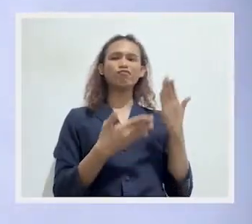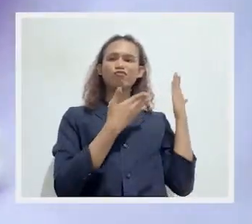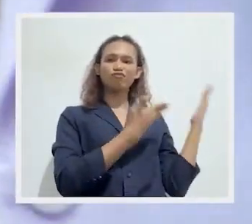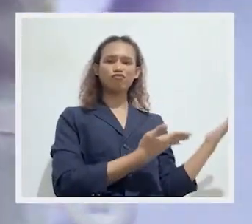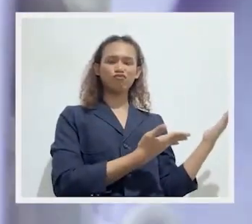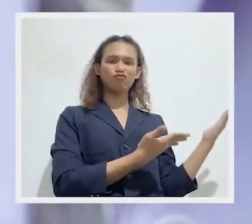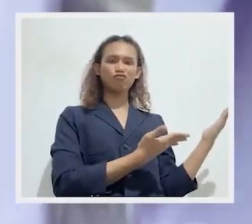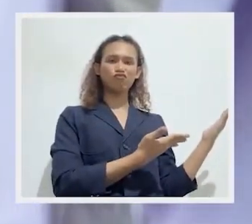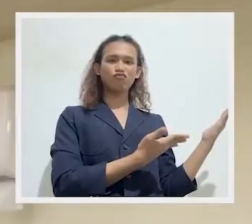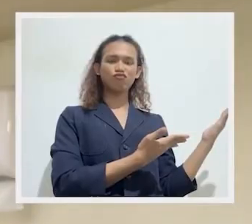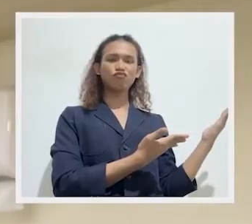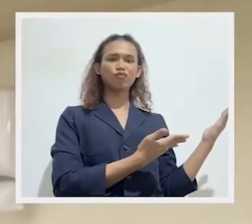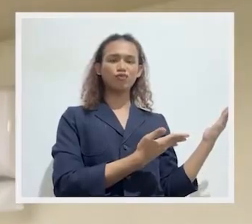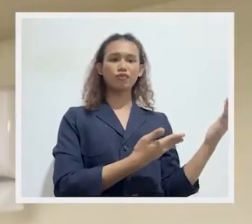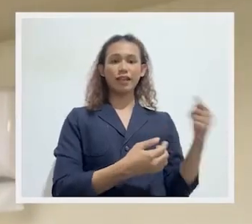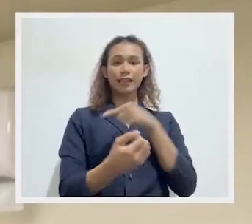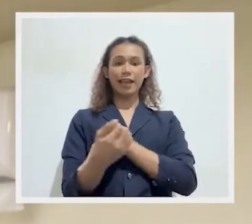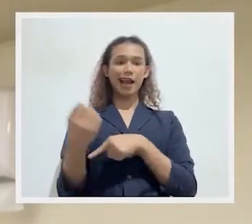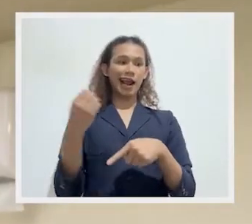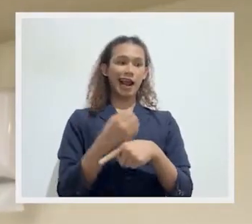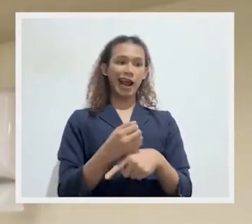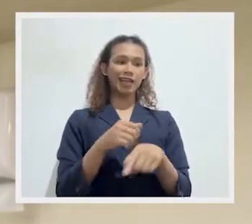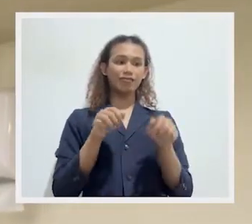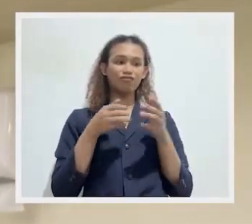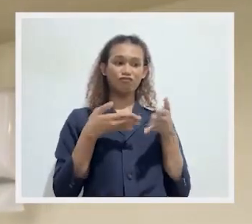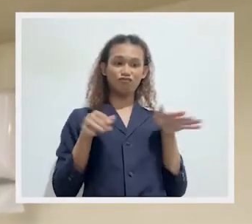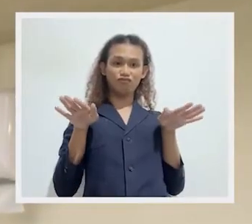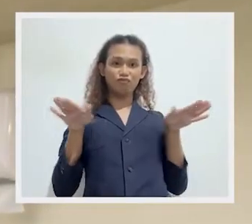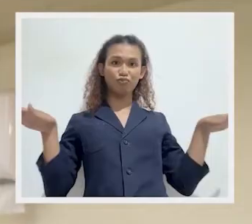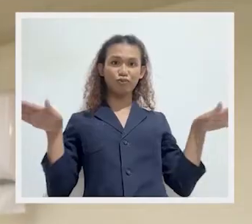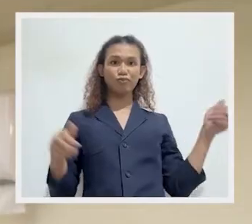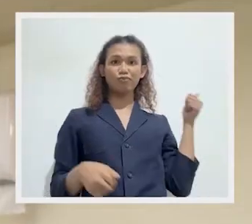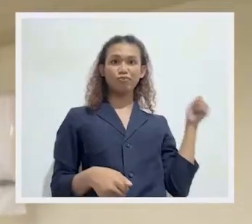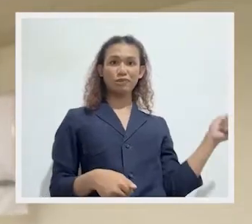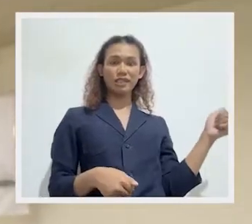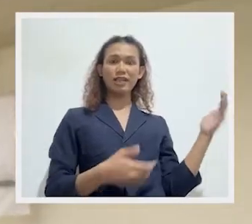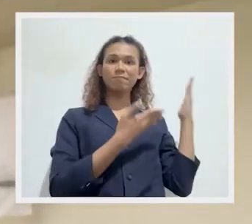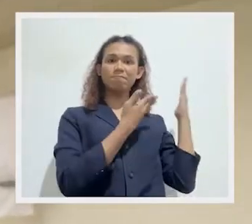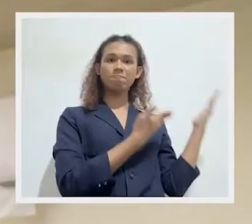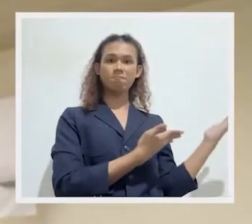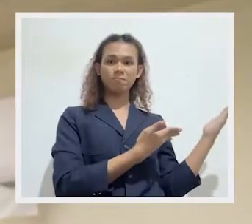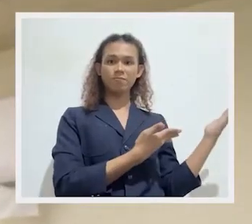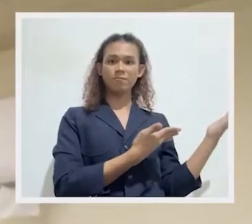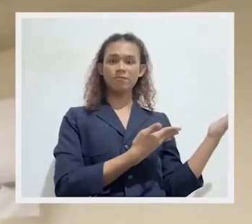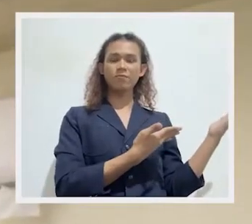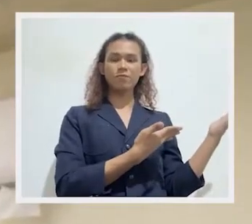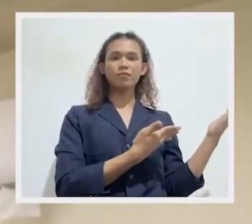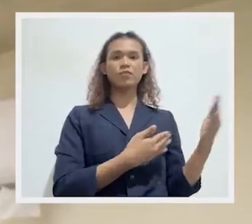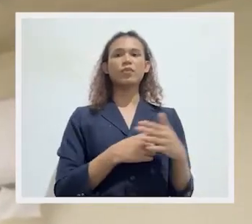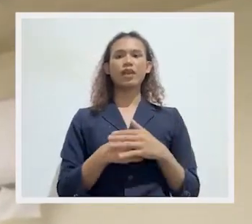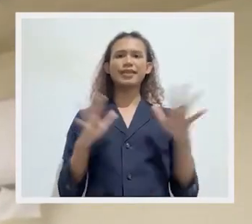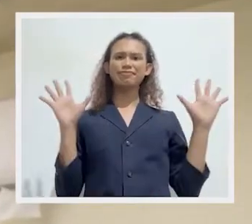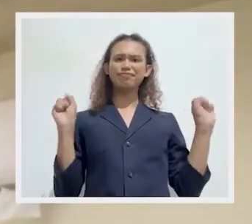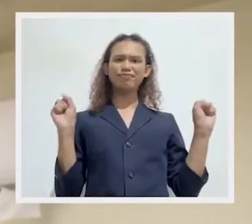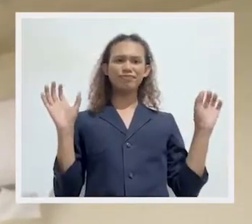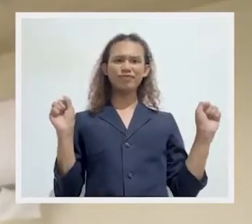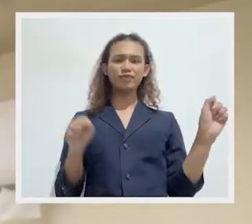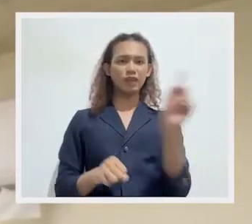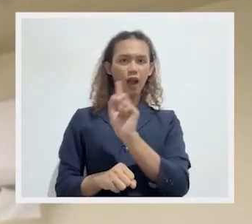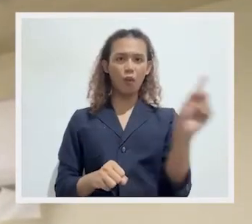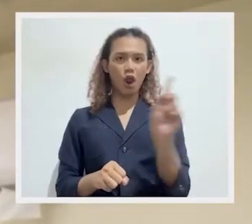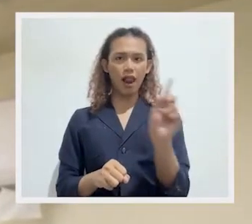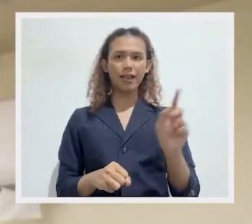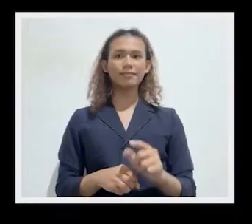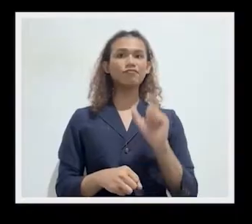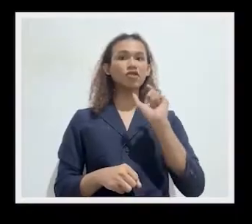diukur harus memiliki lengan yang dapat direntangkan sepanjang mungkin dalam posisi lurus mendatar, horizontal, dan tidak